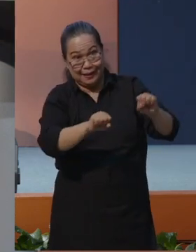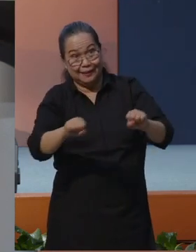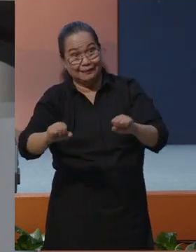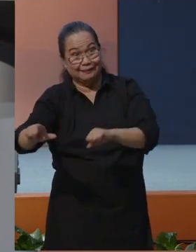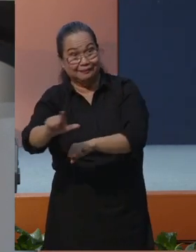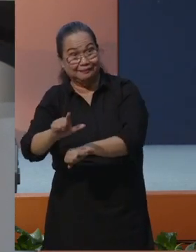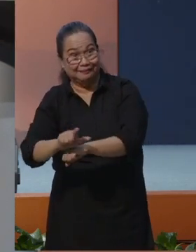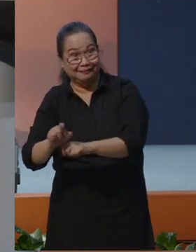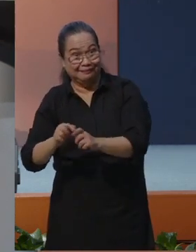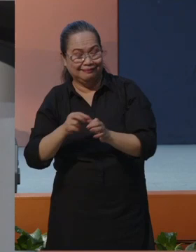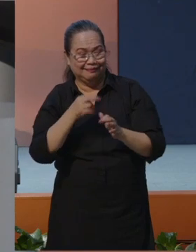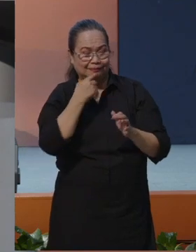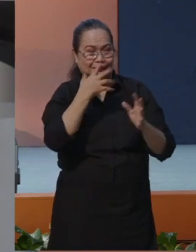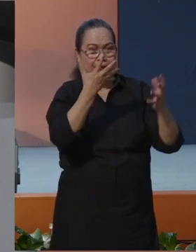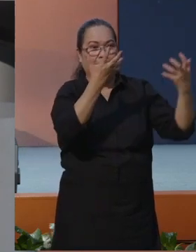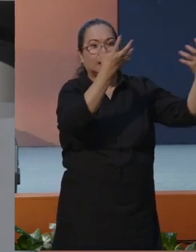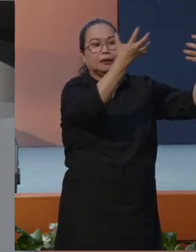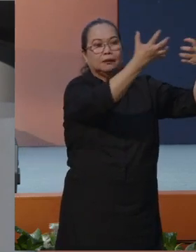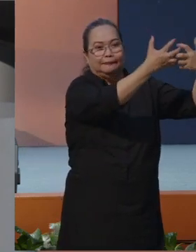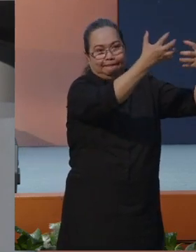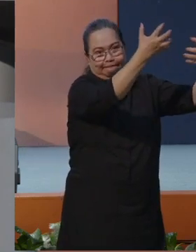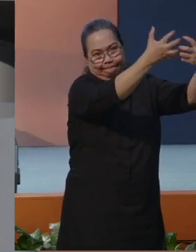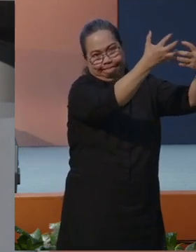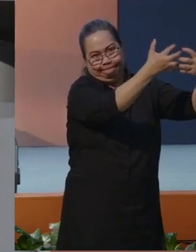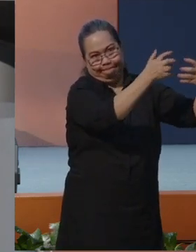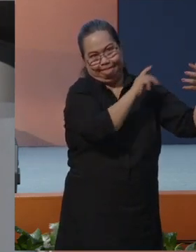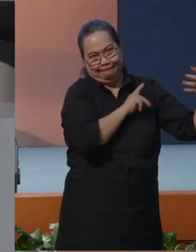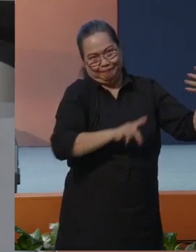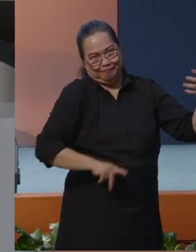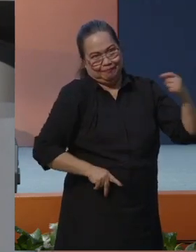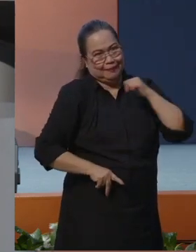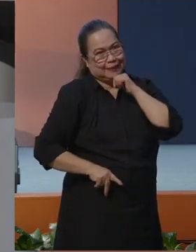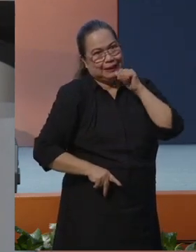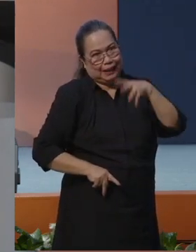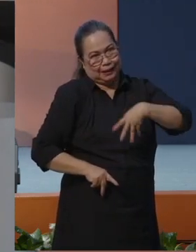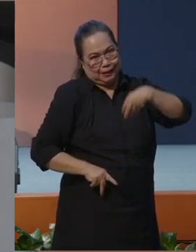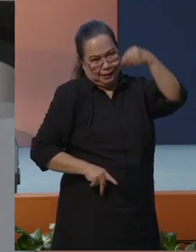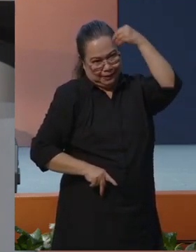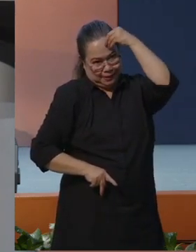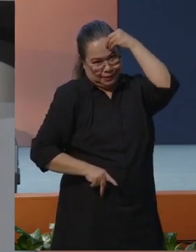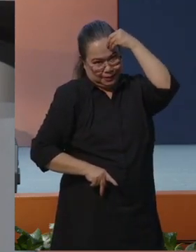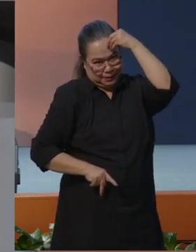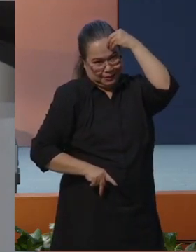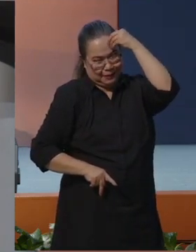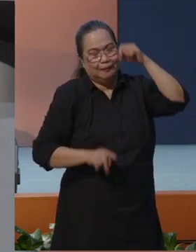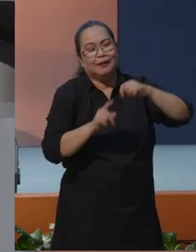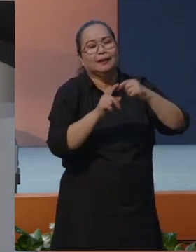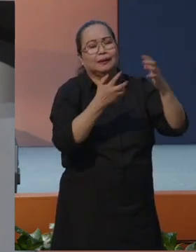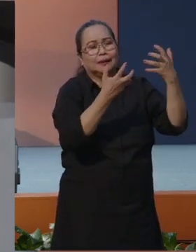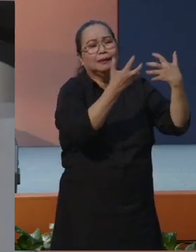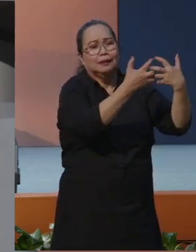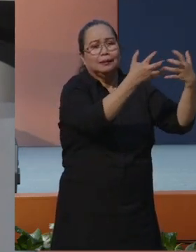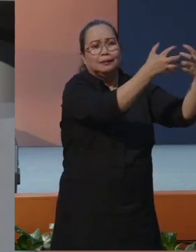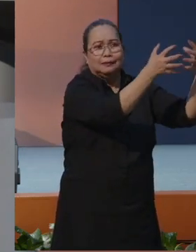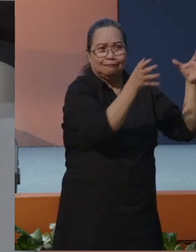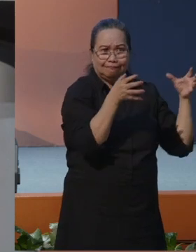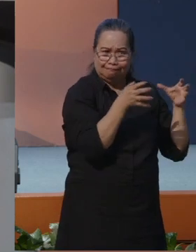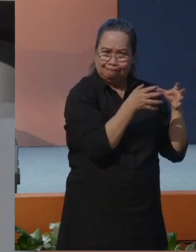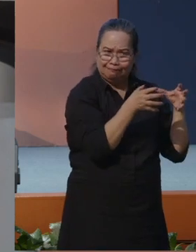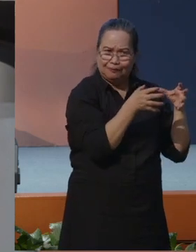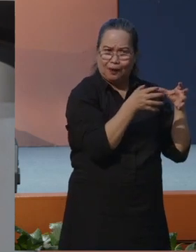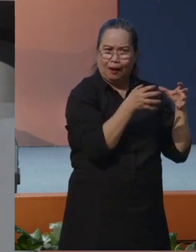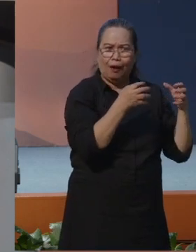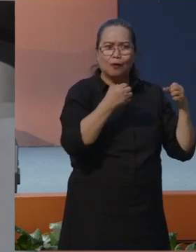ulit katulad ng 5 hari ng mga Amorita. Hindi na sila natuto. At nakatipon sila ng isang